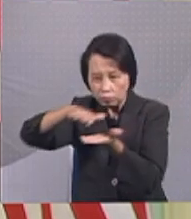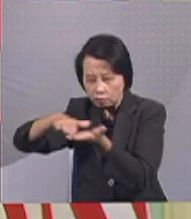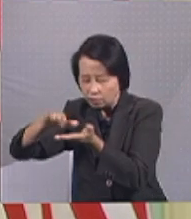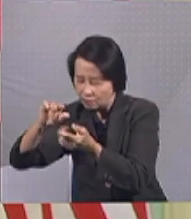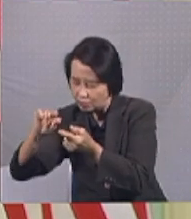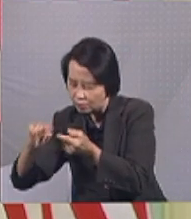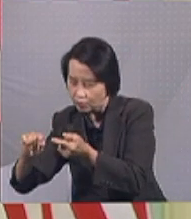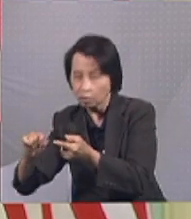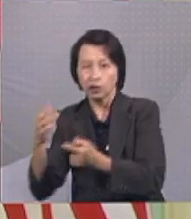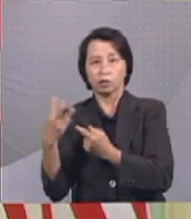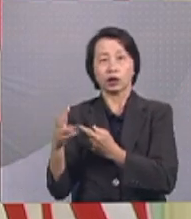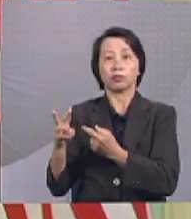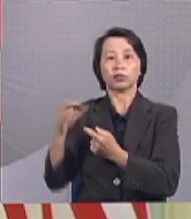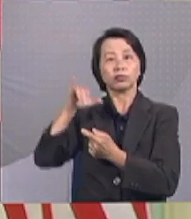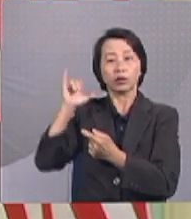paling rendah baru-baru ni 16.